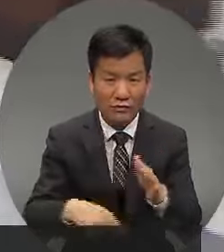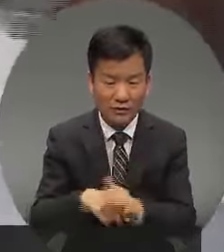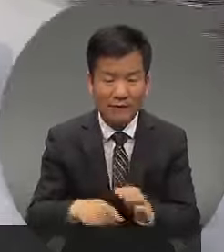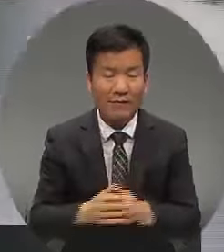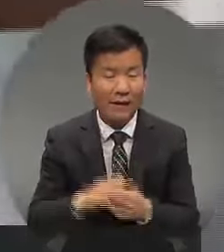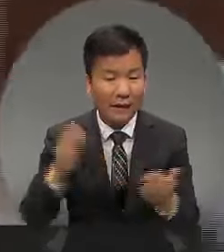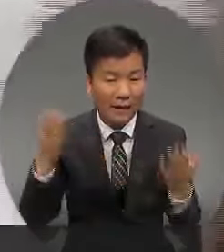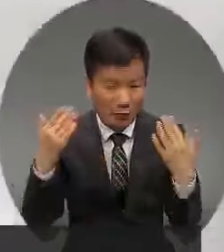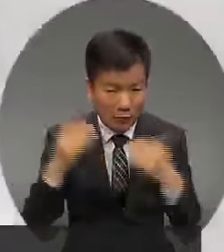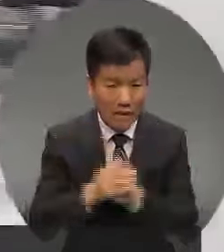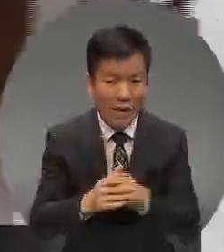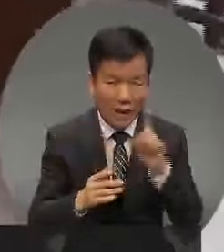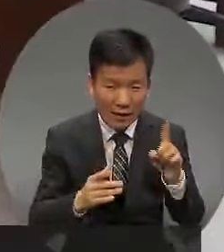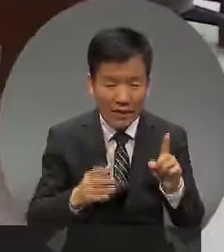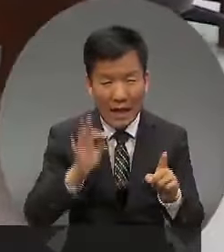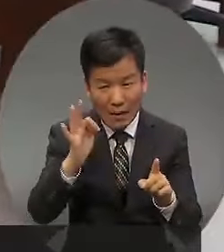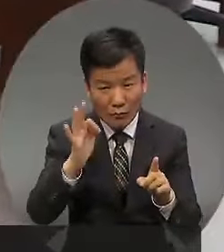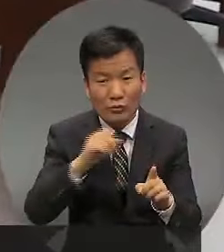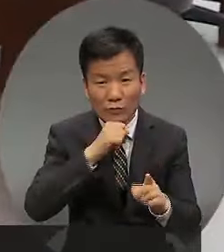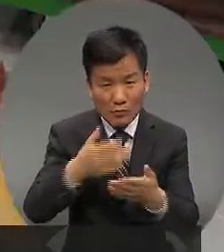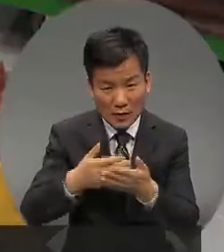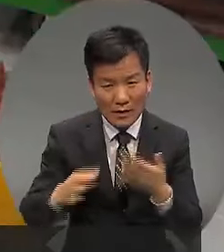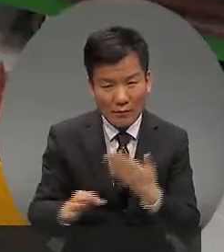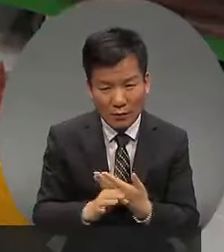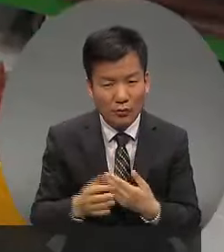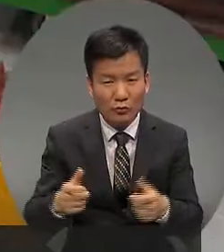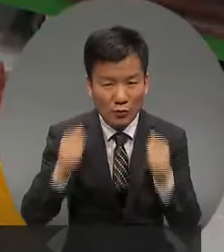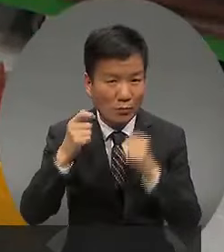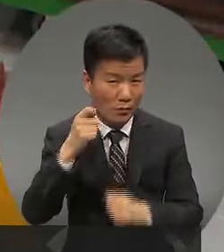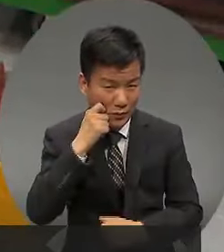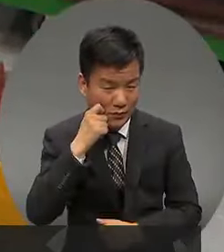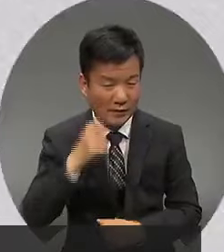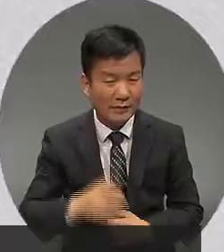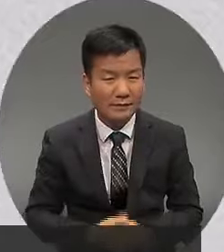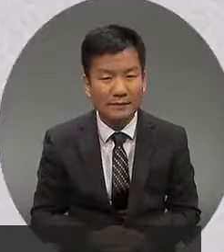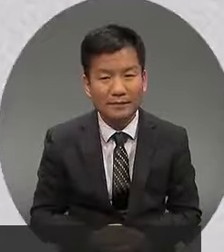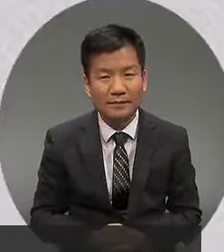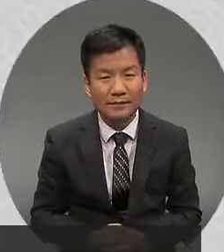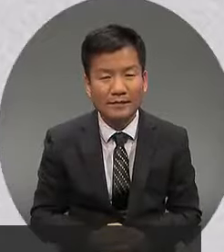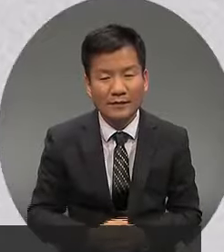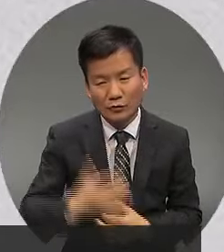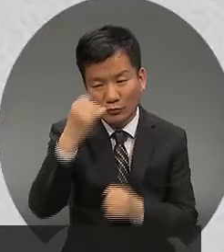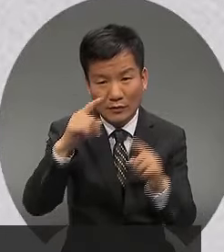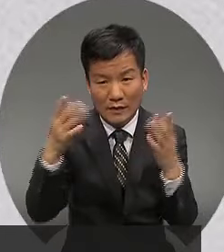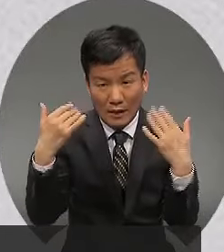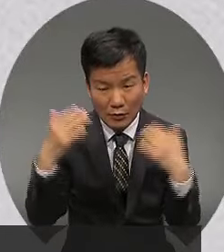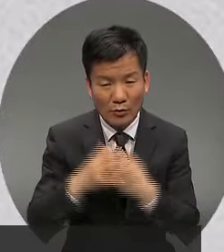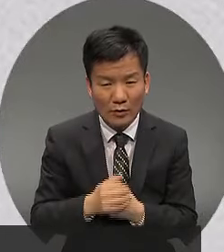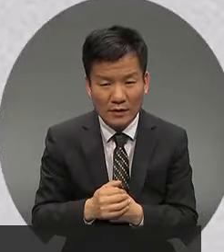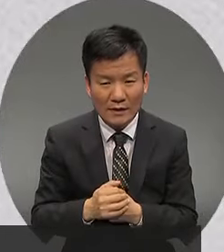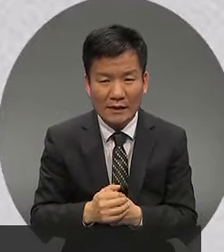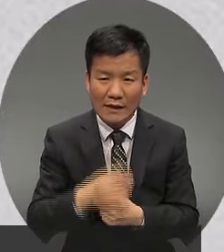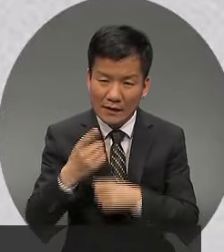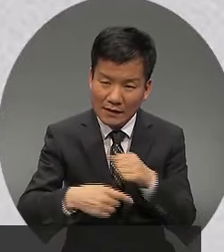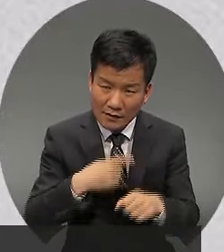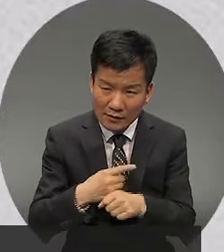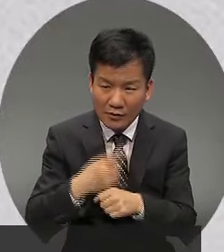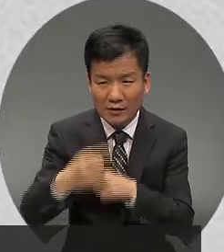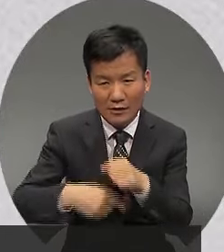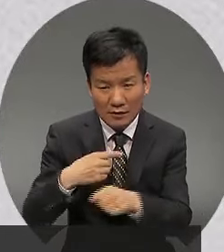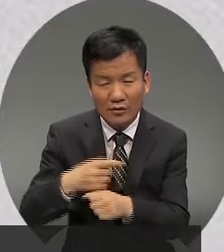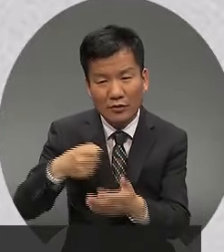의과대학은 한 과목이라도 F 학점을 받으면 유급 처리가 되기 때문입니다 특히 충북대는 급 여부가 1년 단위로